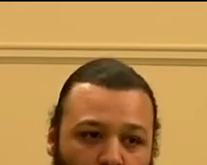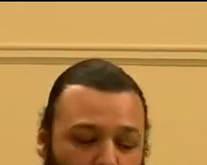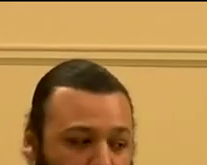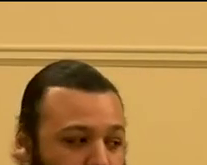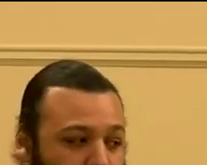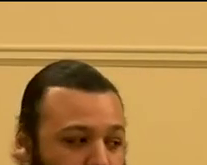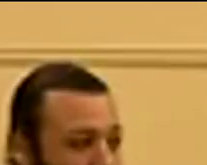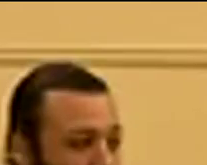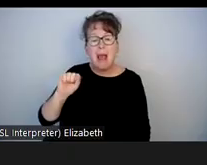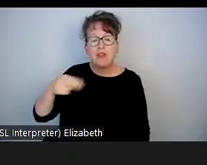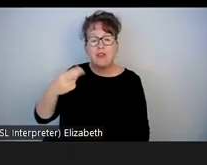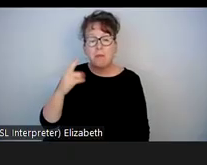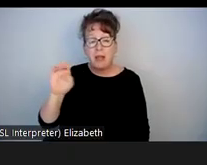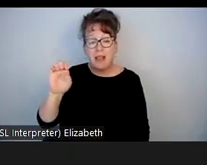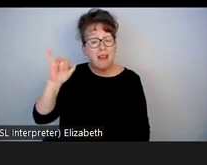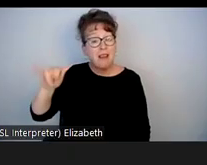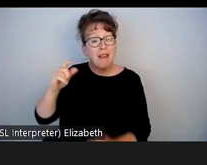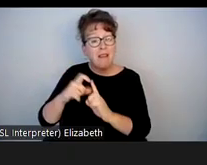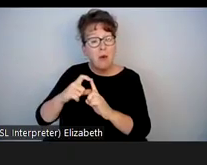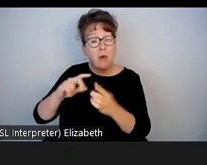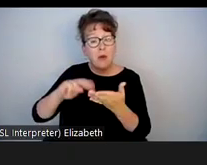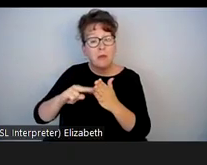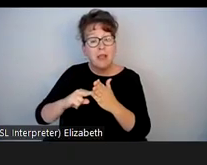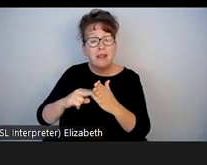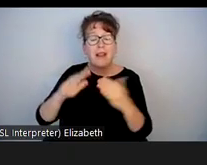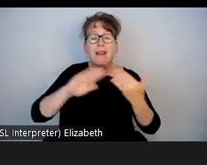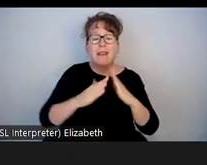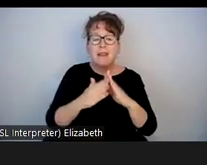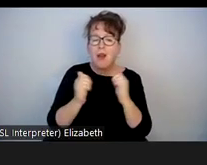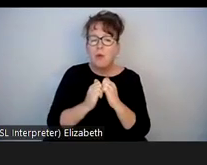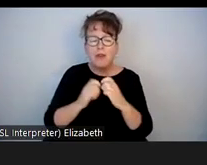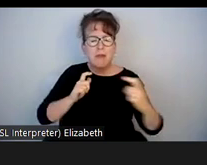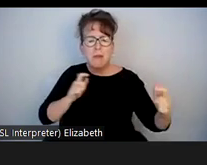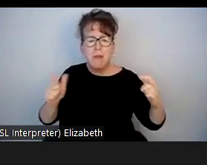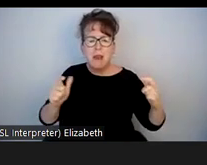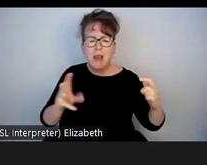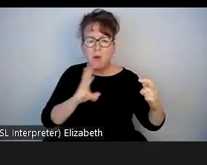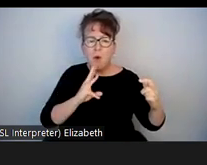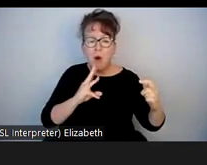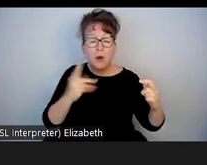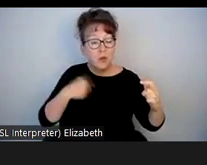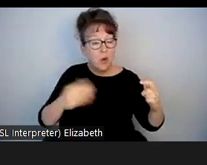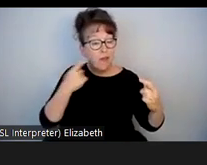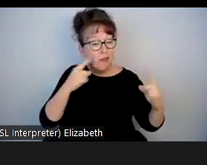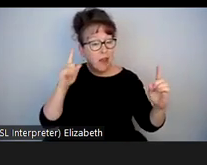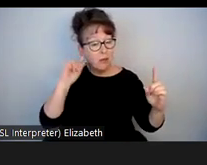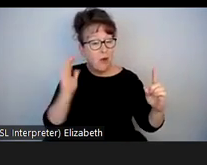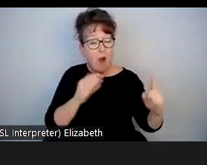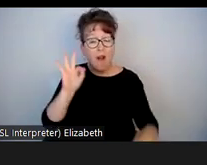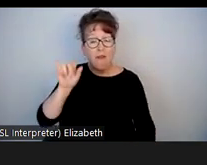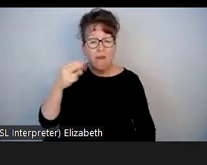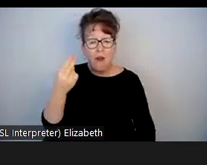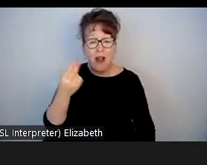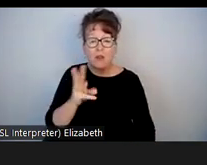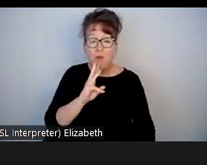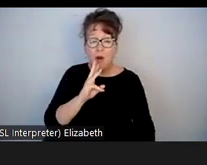405 cái cộng đồng còn lại ở đây, thì must be nghĩa là cái nơi mà có cái vùng nước